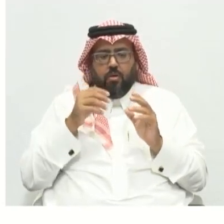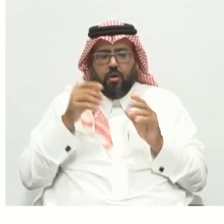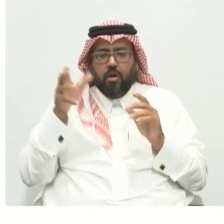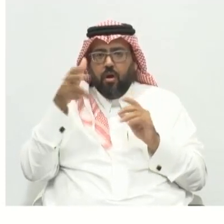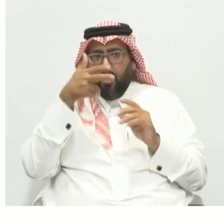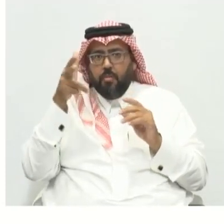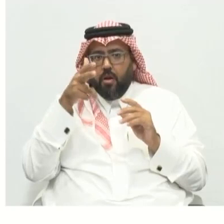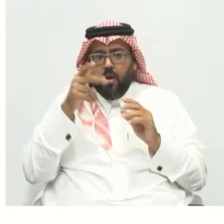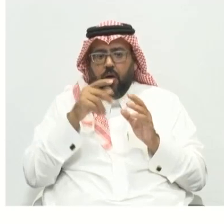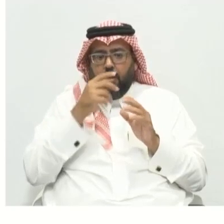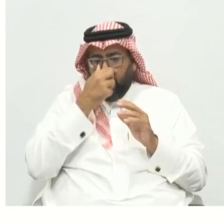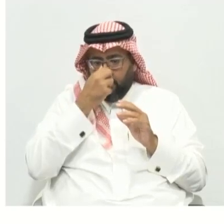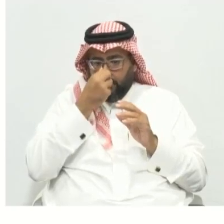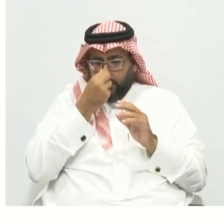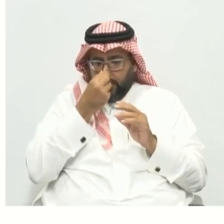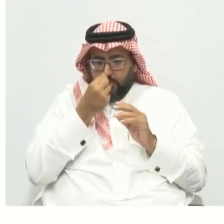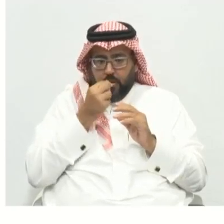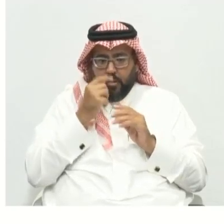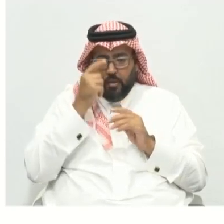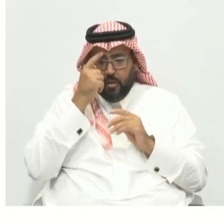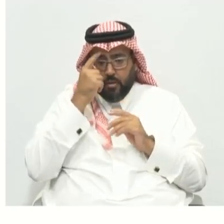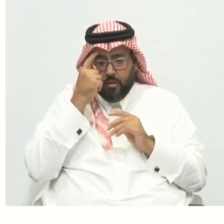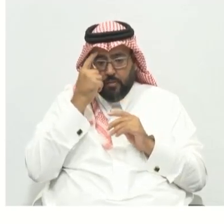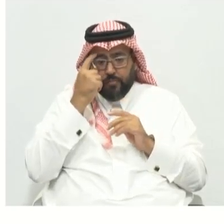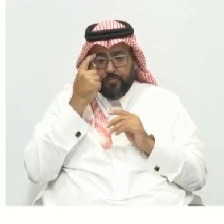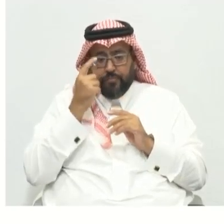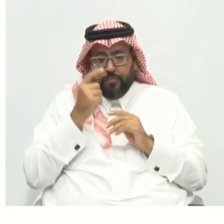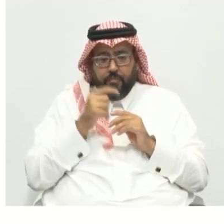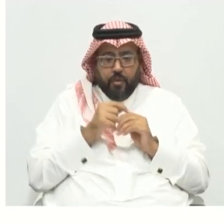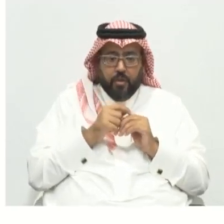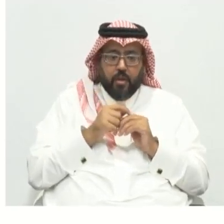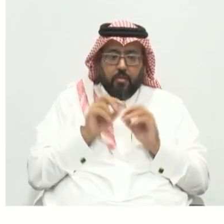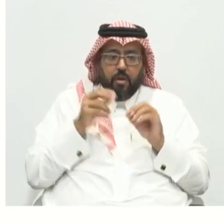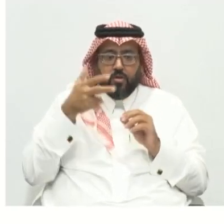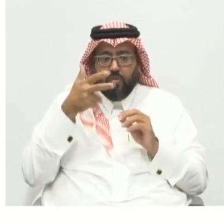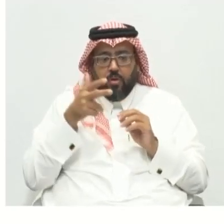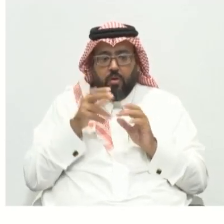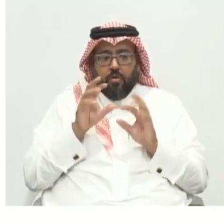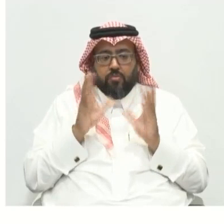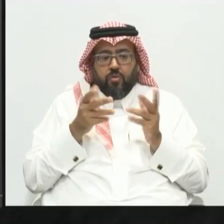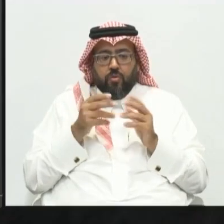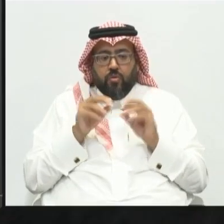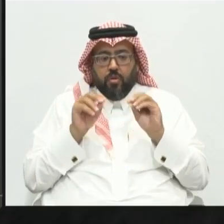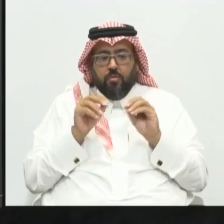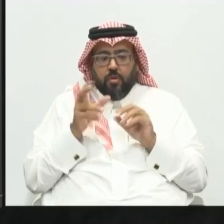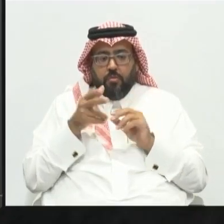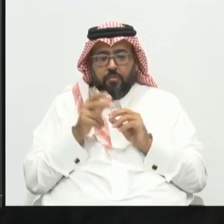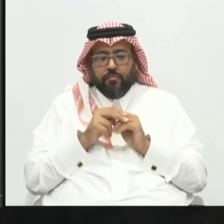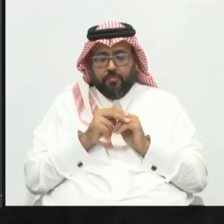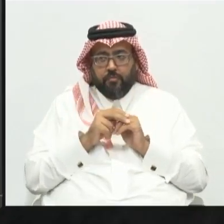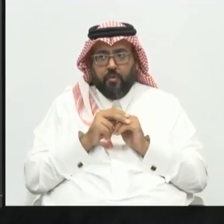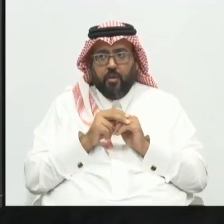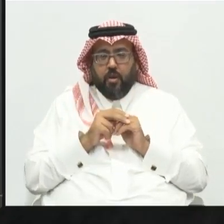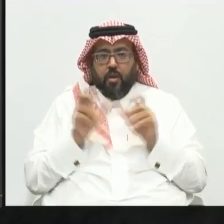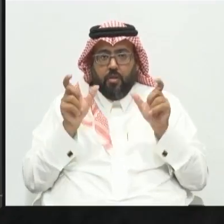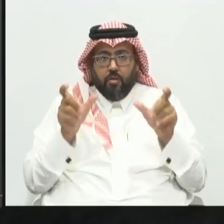بالكاميرا او ما في حكمها لاحظ معي في هذا النص القانوني جاء بما يوجد عندنا قبل قليل